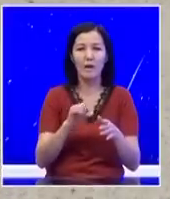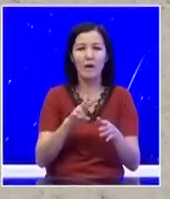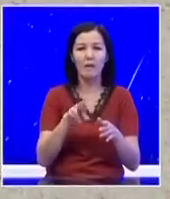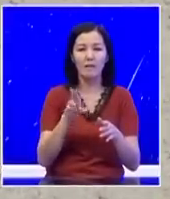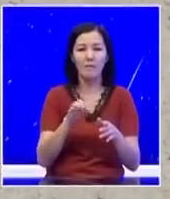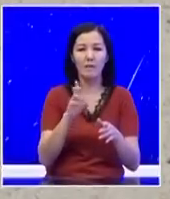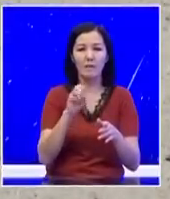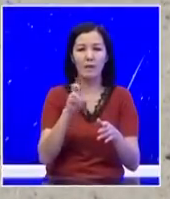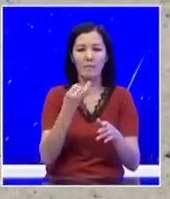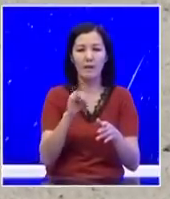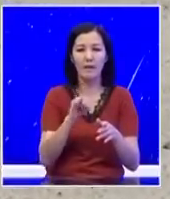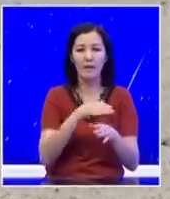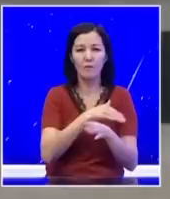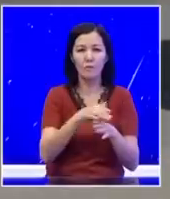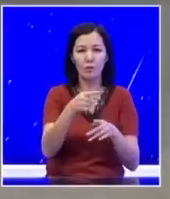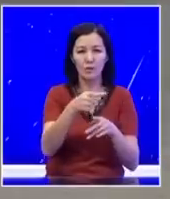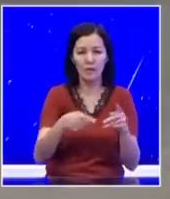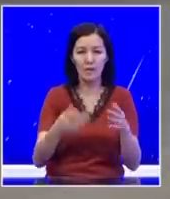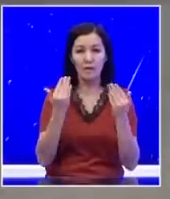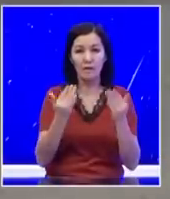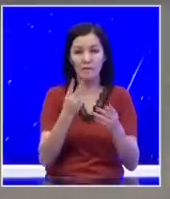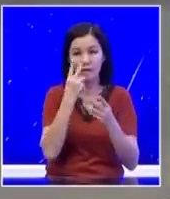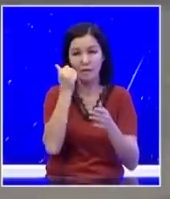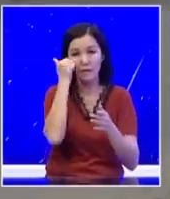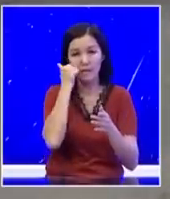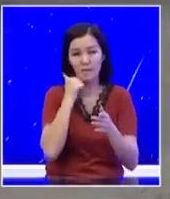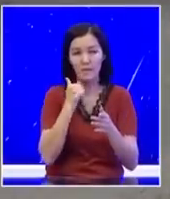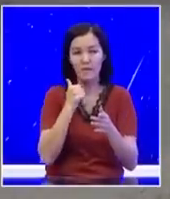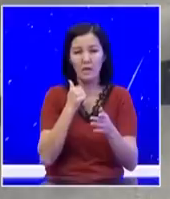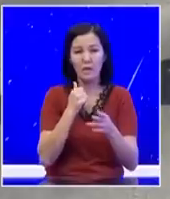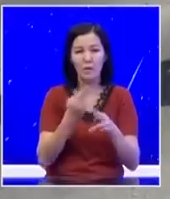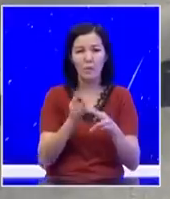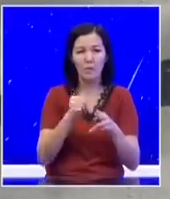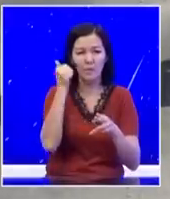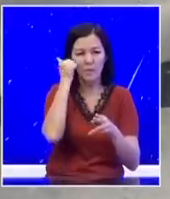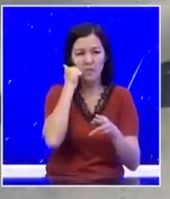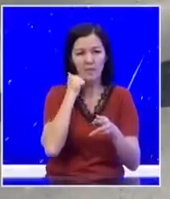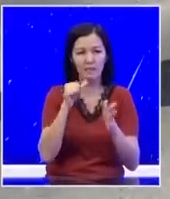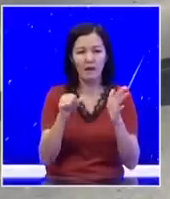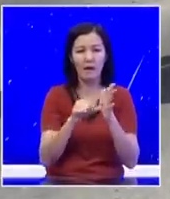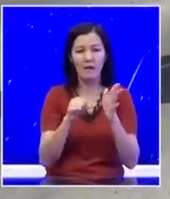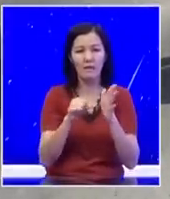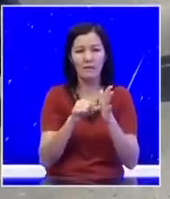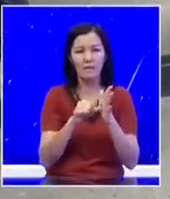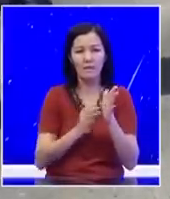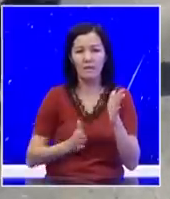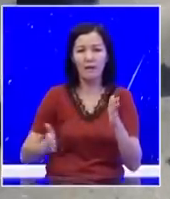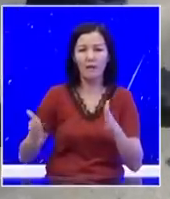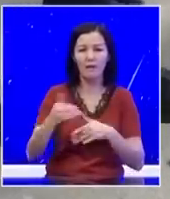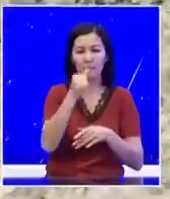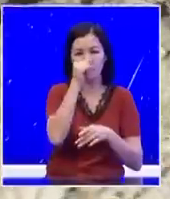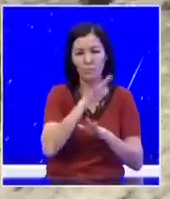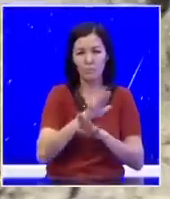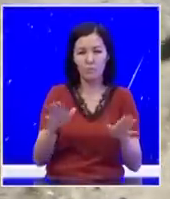Абылайхан көшесінің аралығы қазіргі көрінісі осы. Ойдым-ойдым шұрық тесік. Алты тұсын тіпті айналып өтпесе